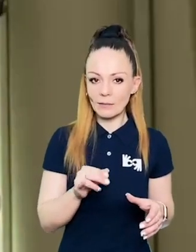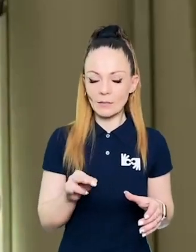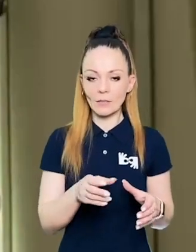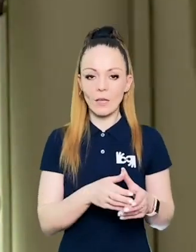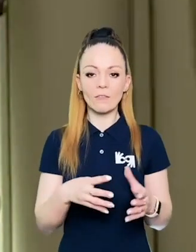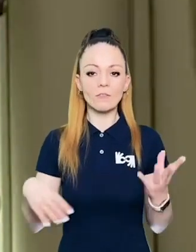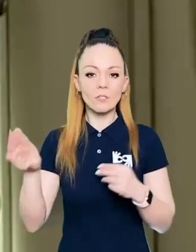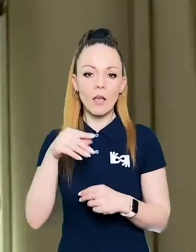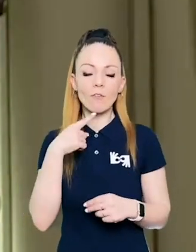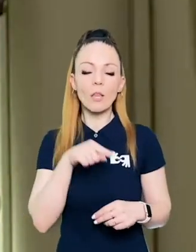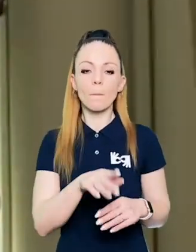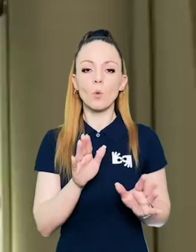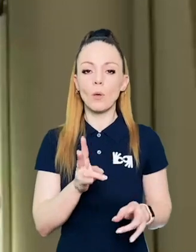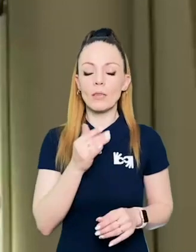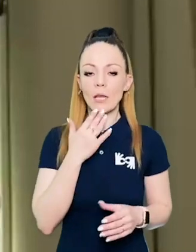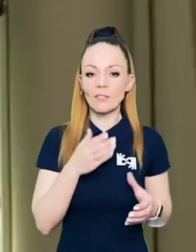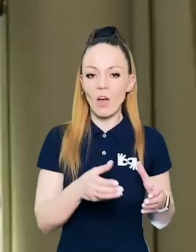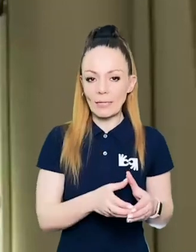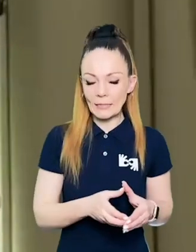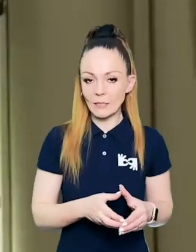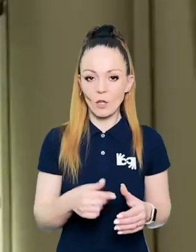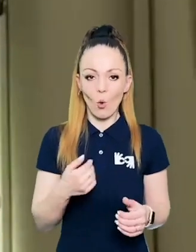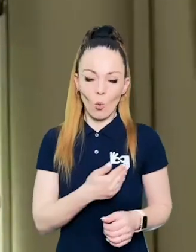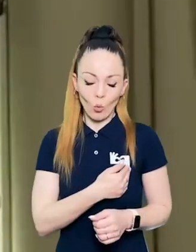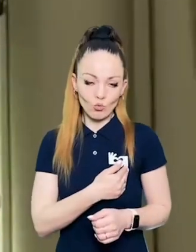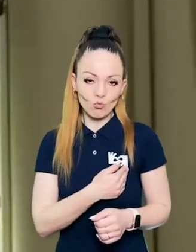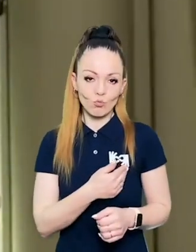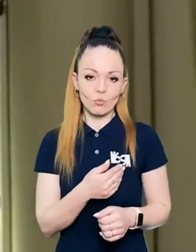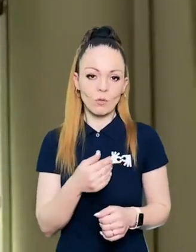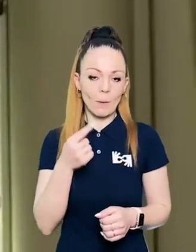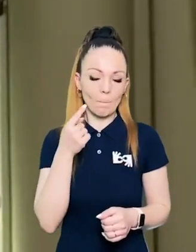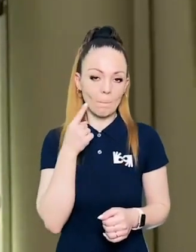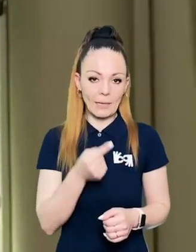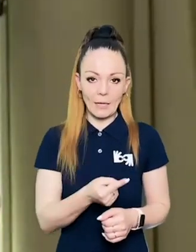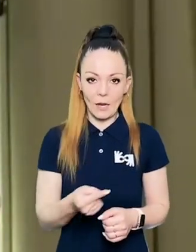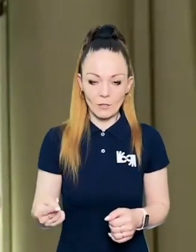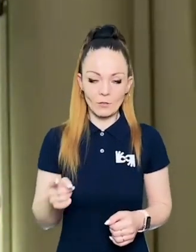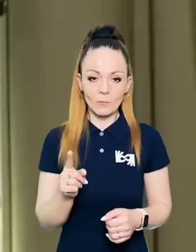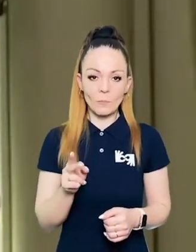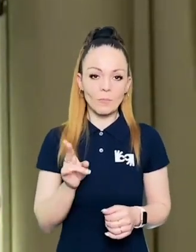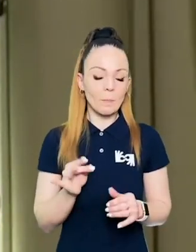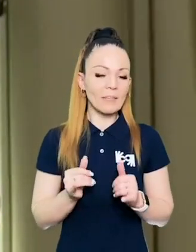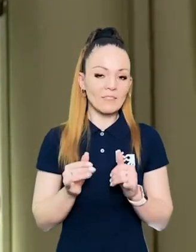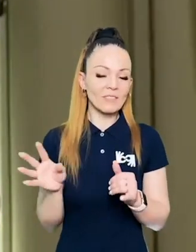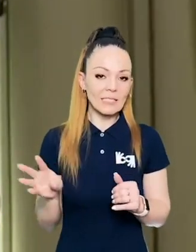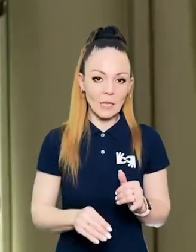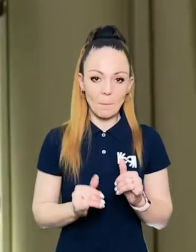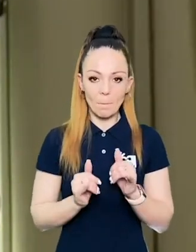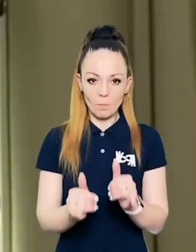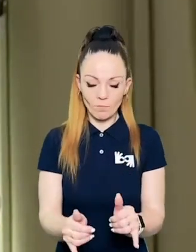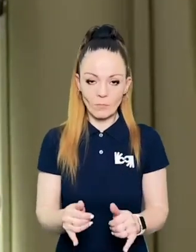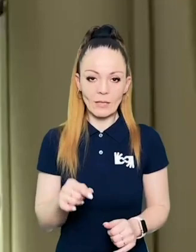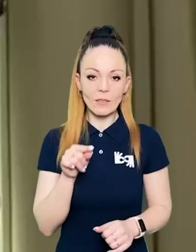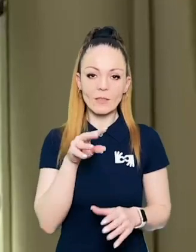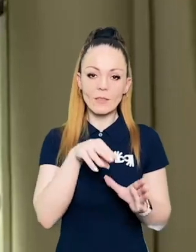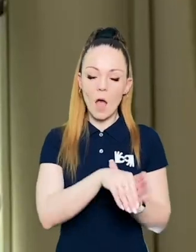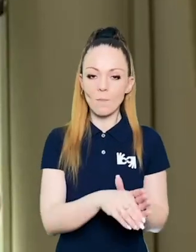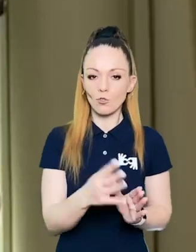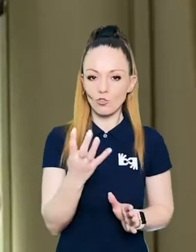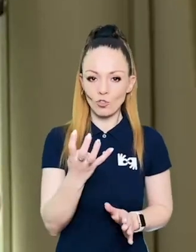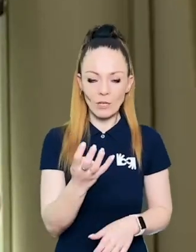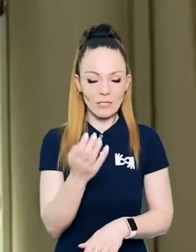всюди говорили, що там тільки нацгвардійці. Я хочу підкреслити, що при всій повазі, але там